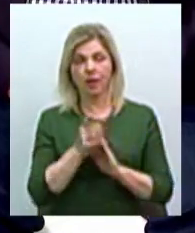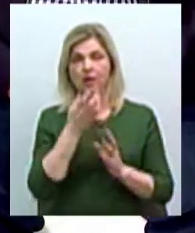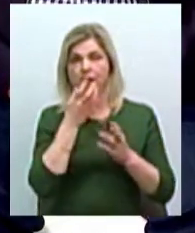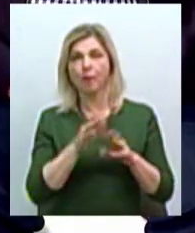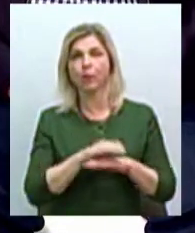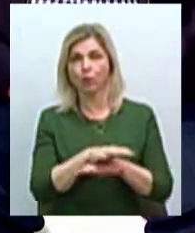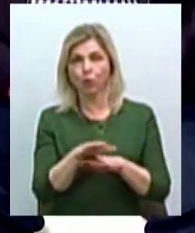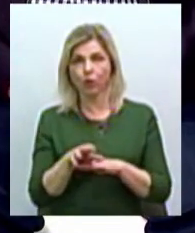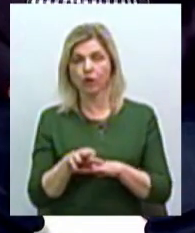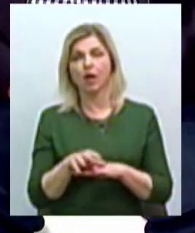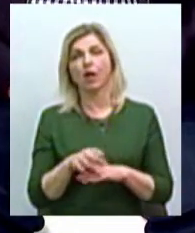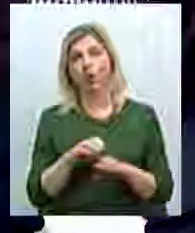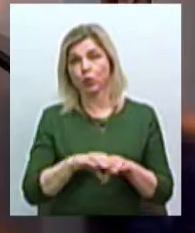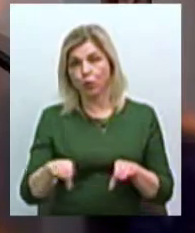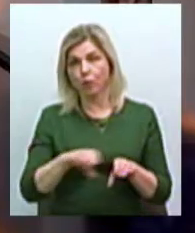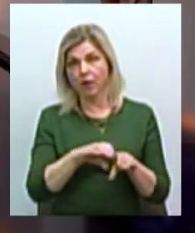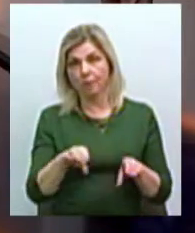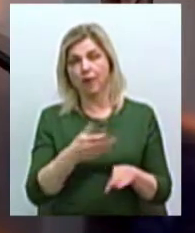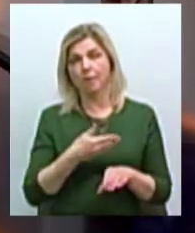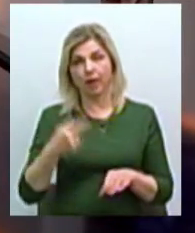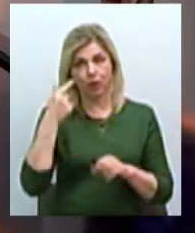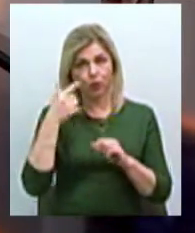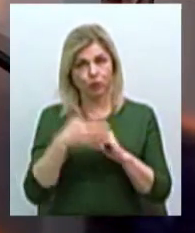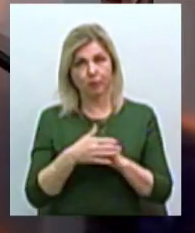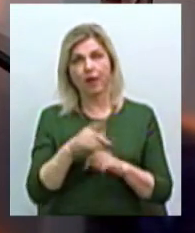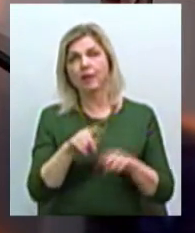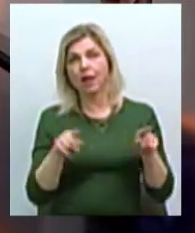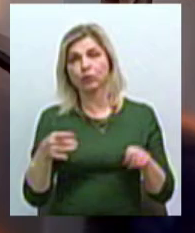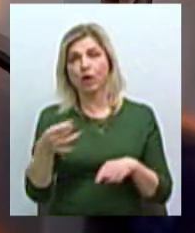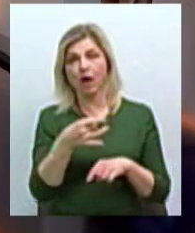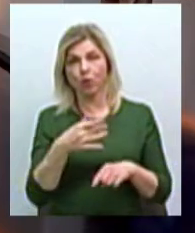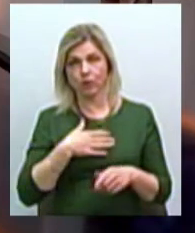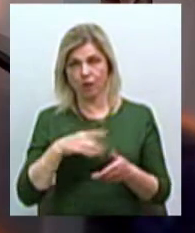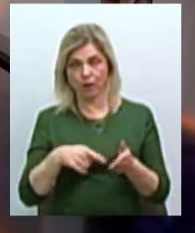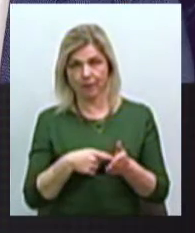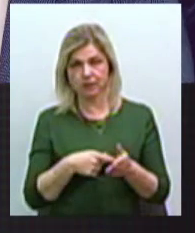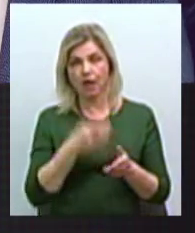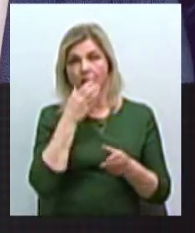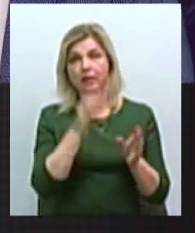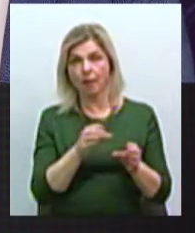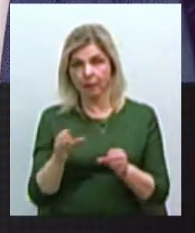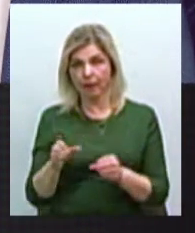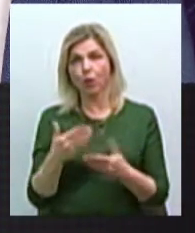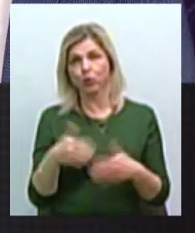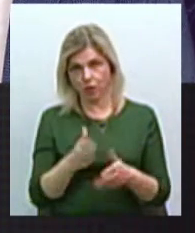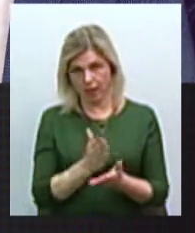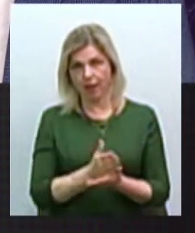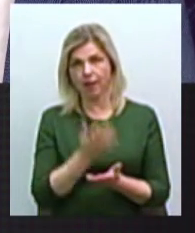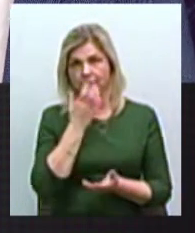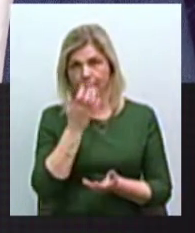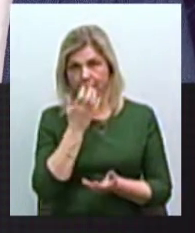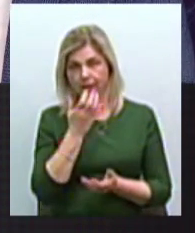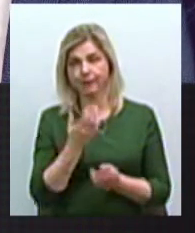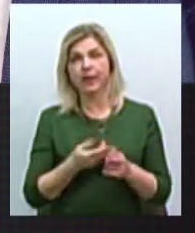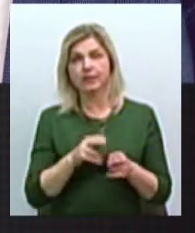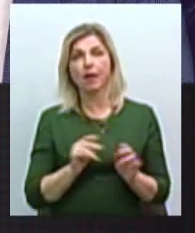по шляхопроводам, і ми вже розуміємо, що в деяких районах нашого міста вже батареї є теплими. Цей процес,